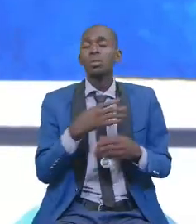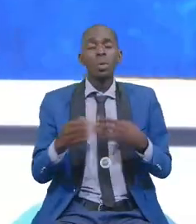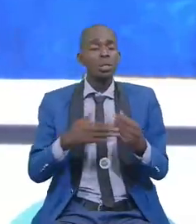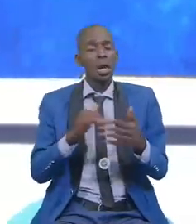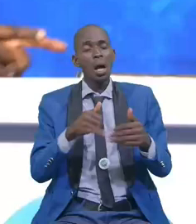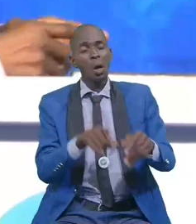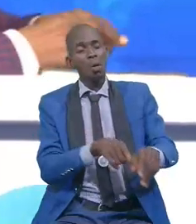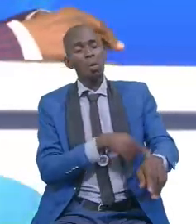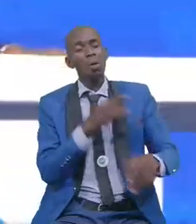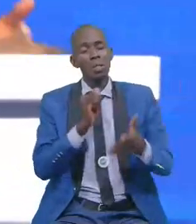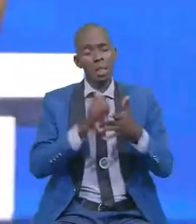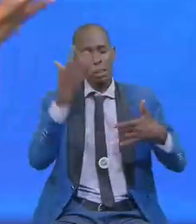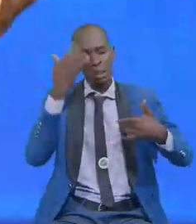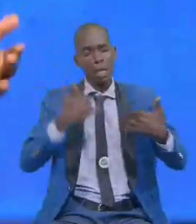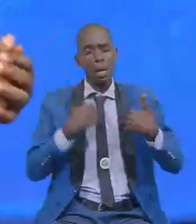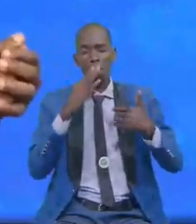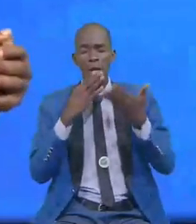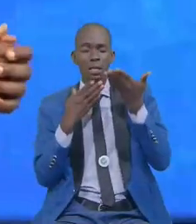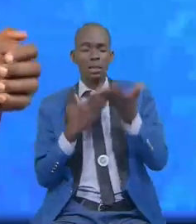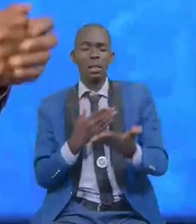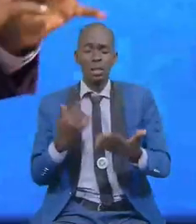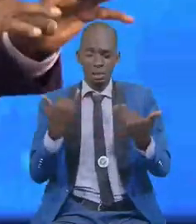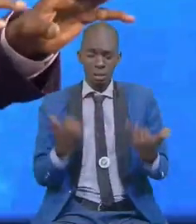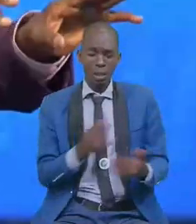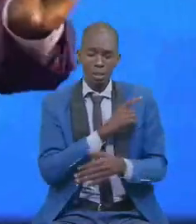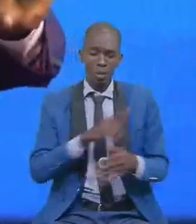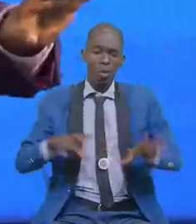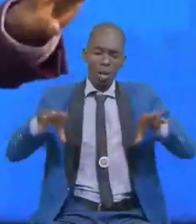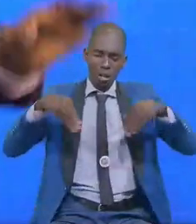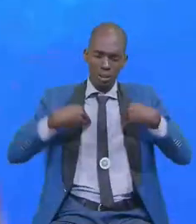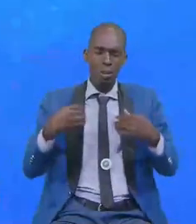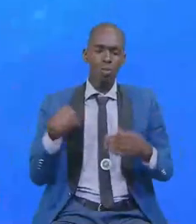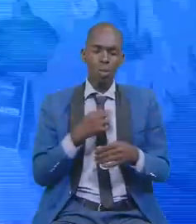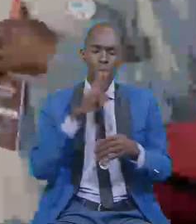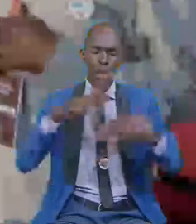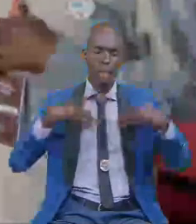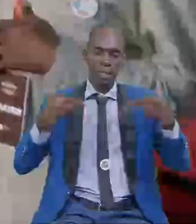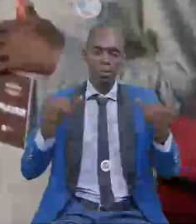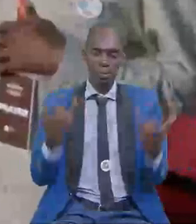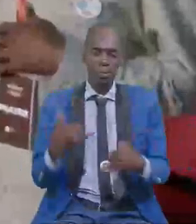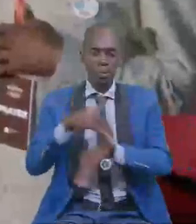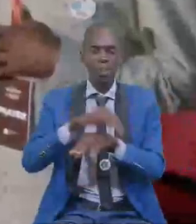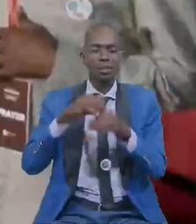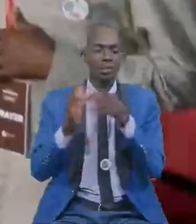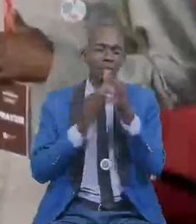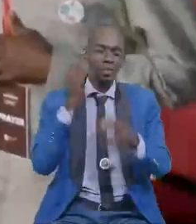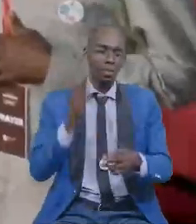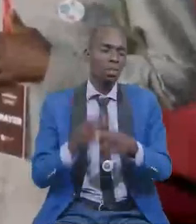la maladie, Seigneur, nous acceptons ce soir, nous sommes guéris au nom de